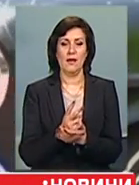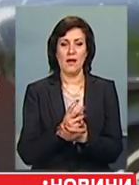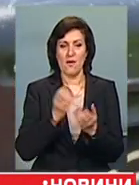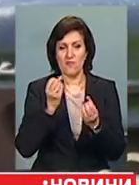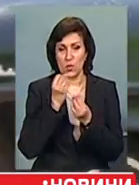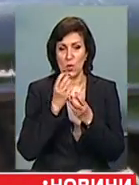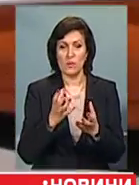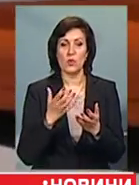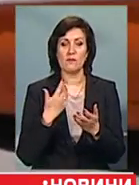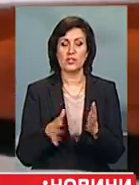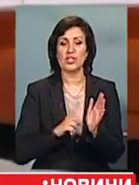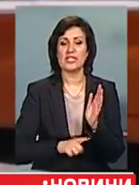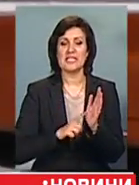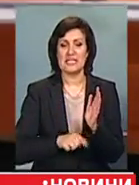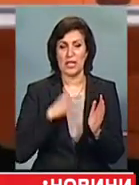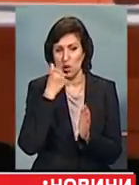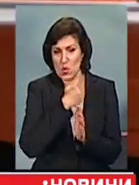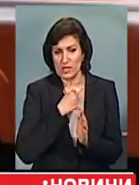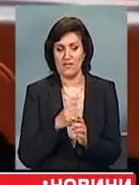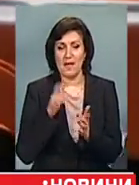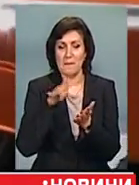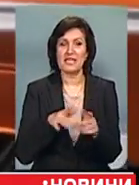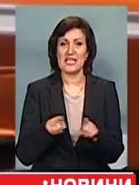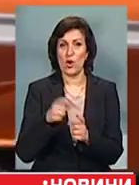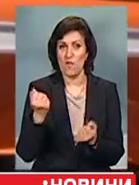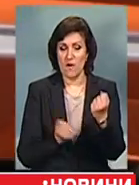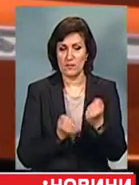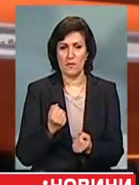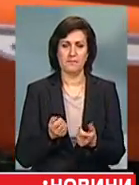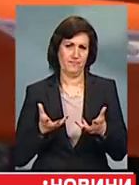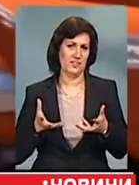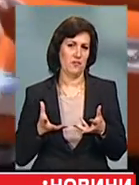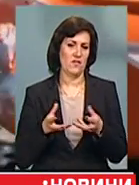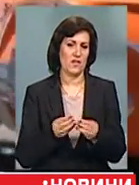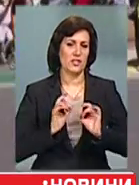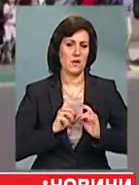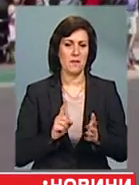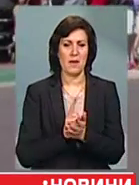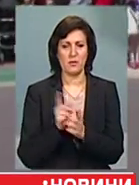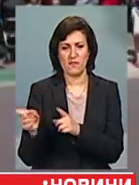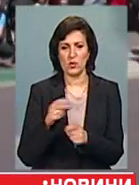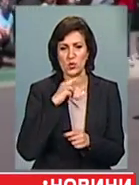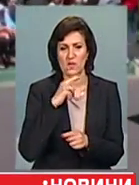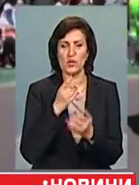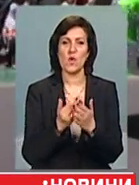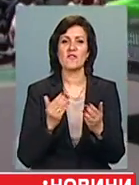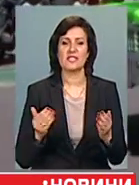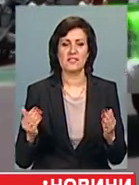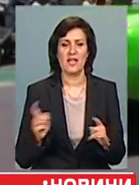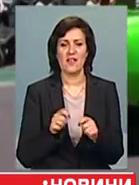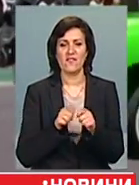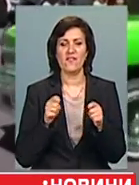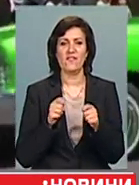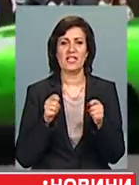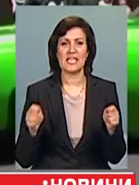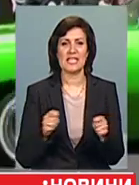американських лоурайдерів уже понад 60 років. Мета такого автомобіля – справити враження. Святкування мають привернути увагу до виставки, що відкриється